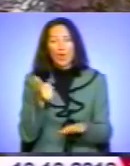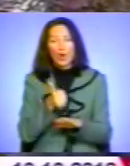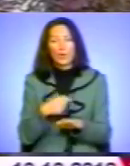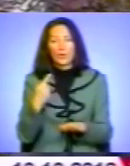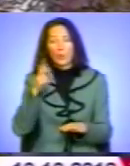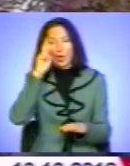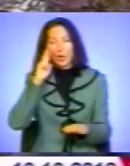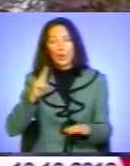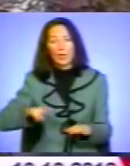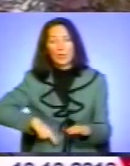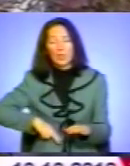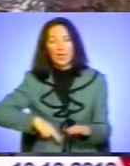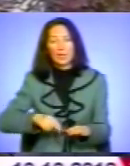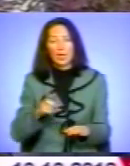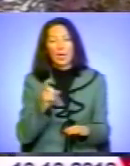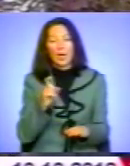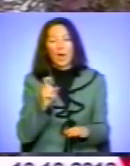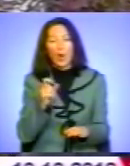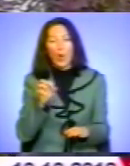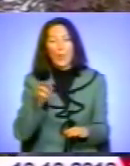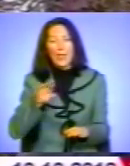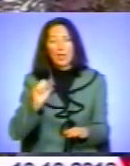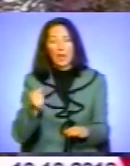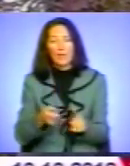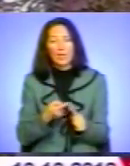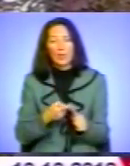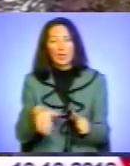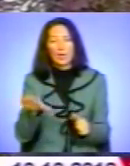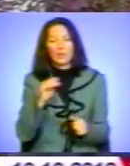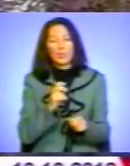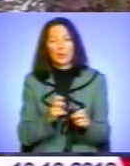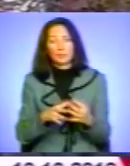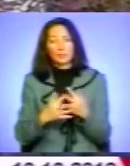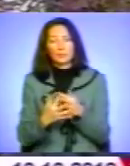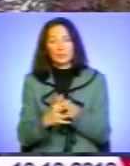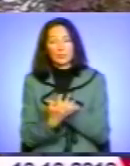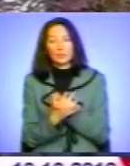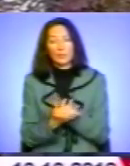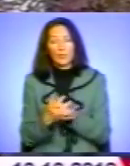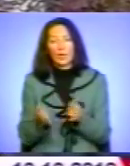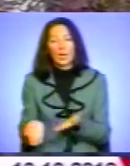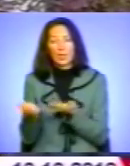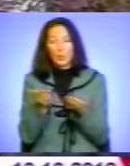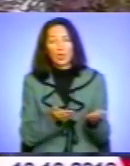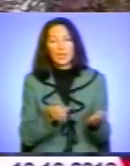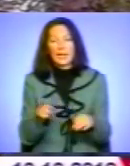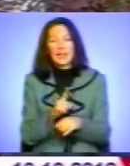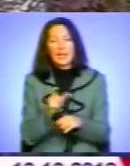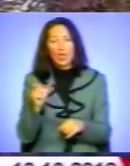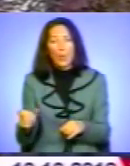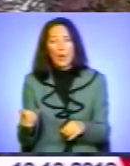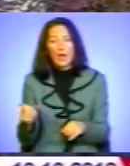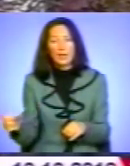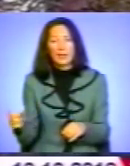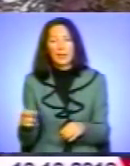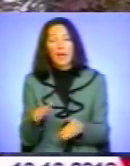Валентина Антоновича і так само від всіх виробників сільгоспвиробників хочу запросити тернополян на ярмарок в суботу